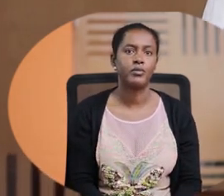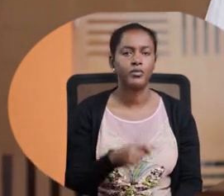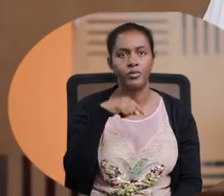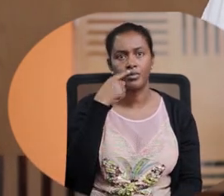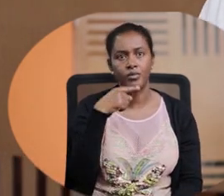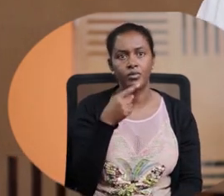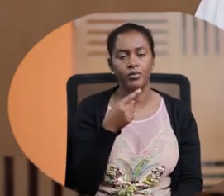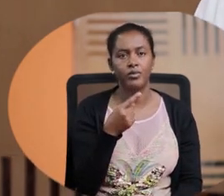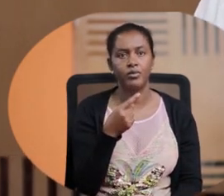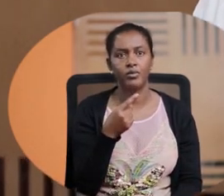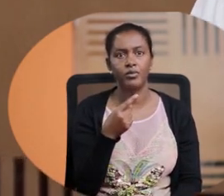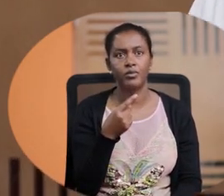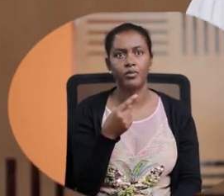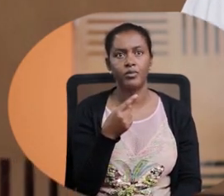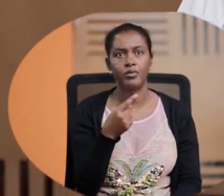jechuun